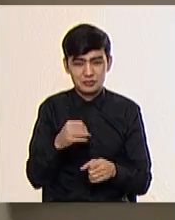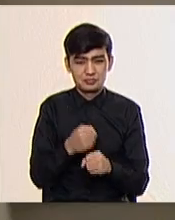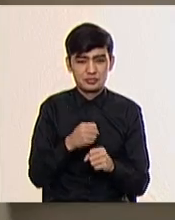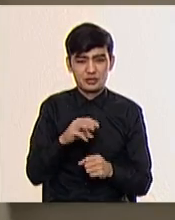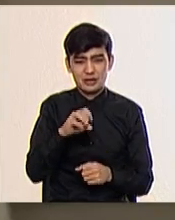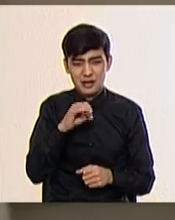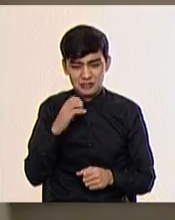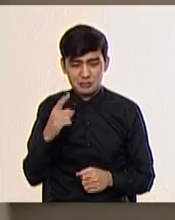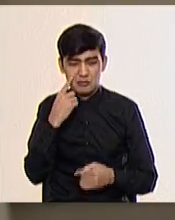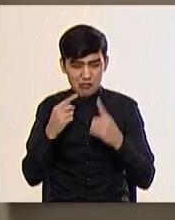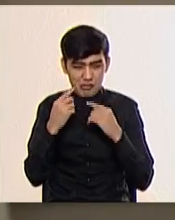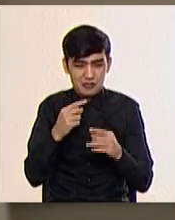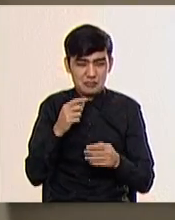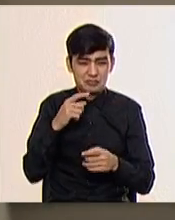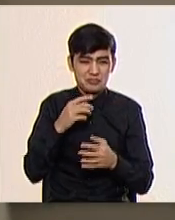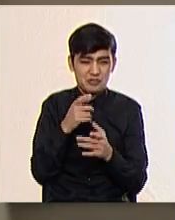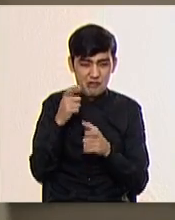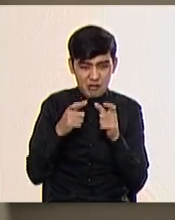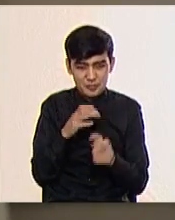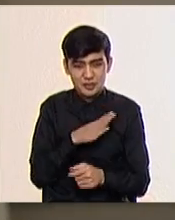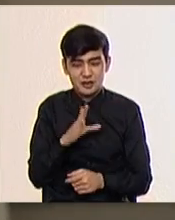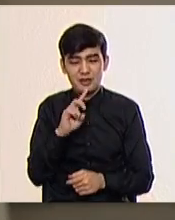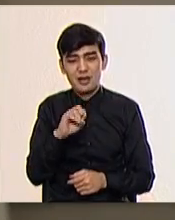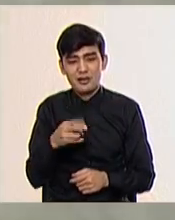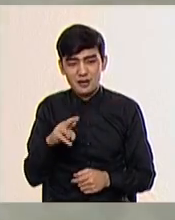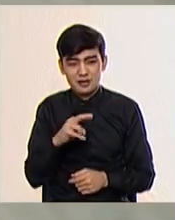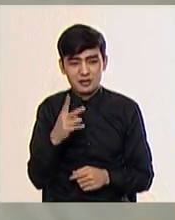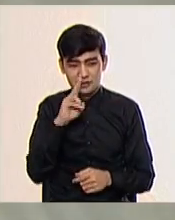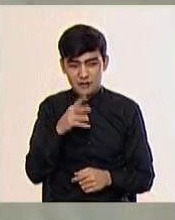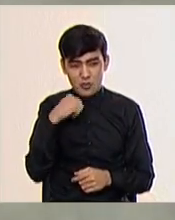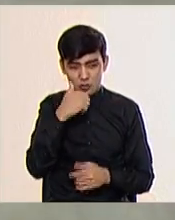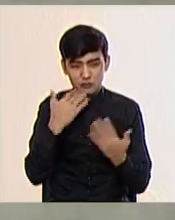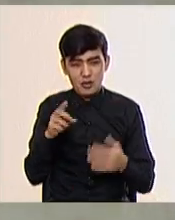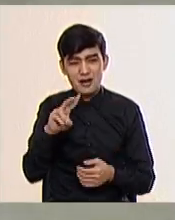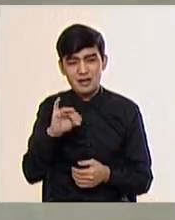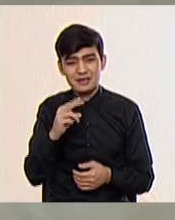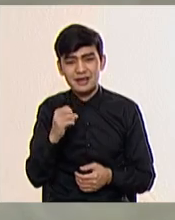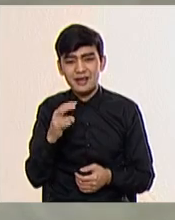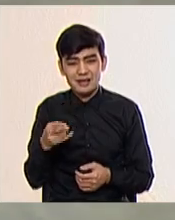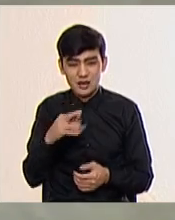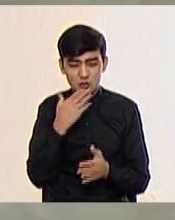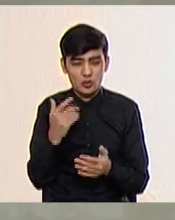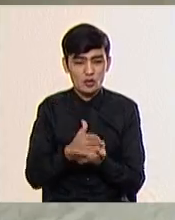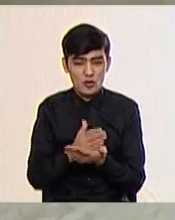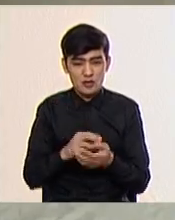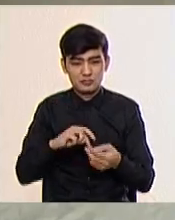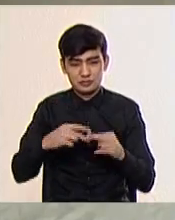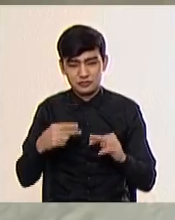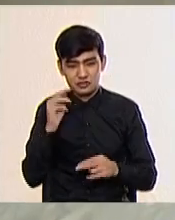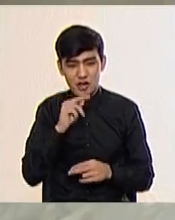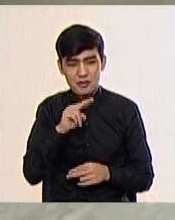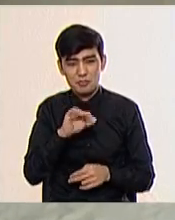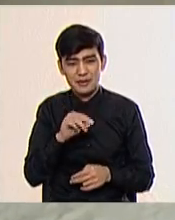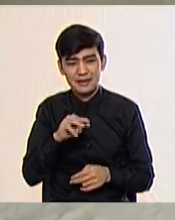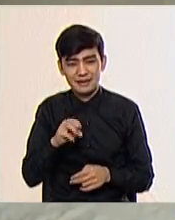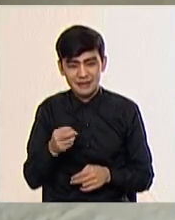транс, кричали и плакали. Наталья Юшкова говорит, что уже 2 года у организации нет лицензии, но богослужение просто переименовали в чаепитие. Хотя